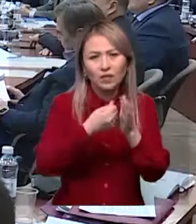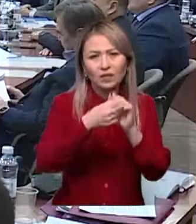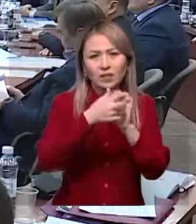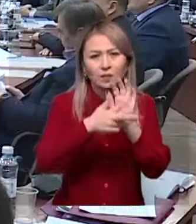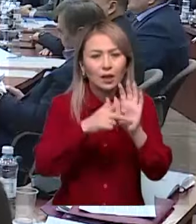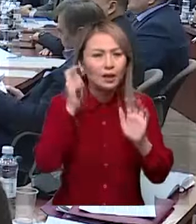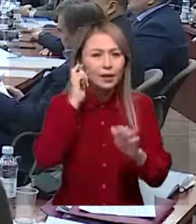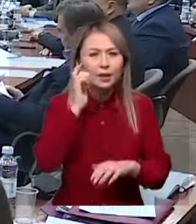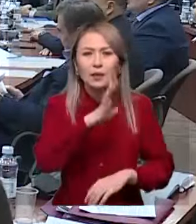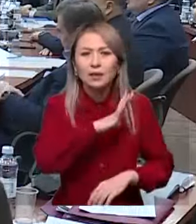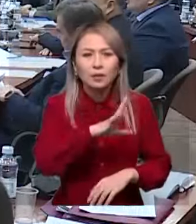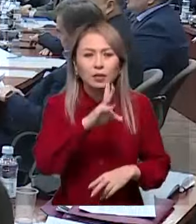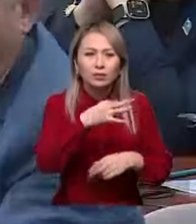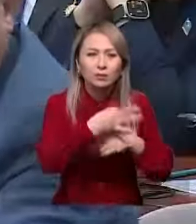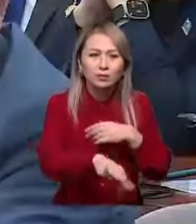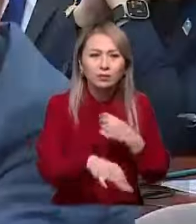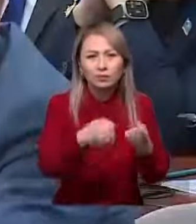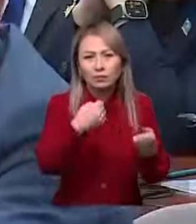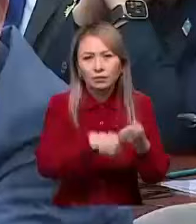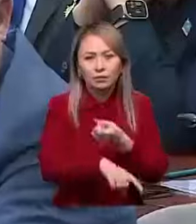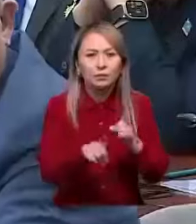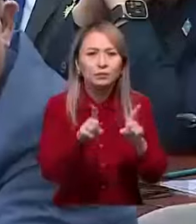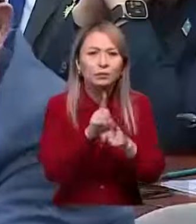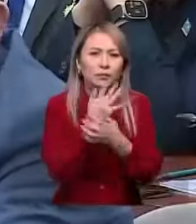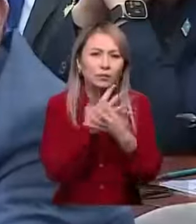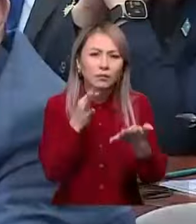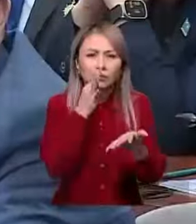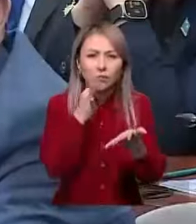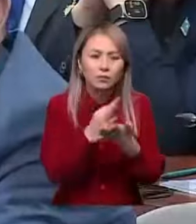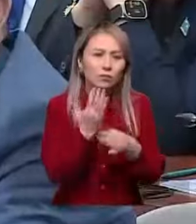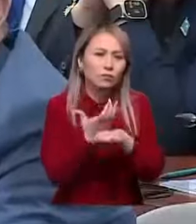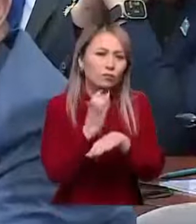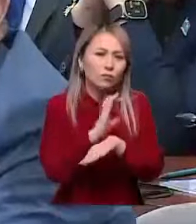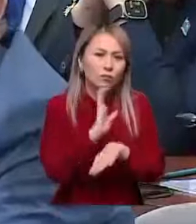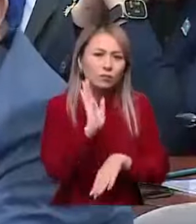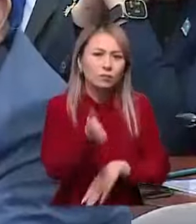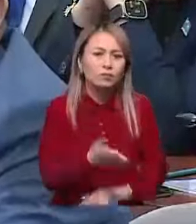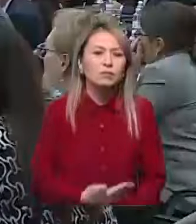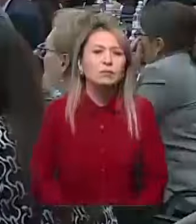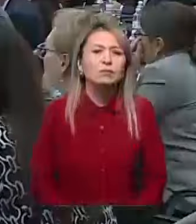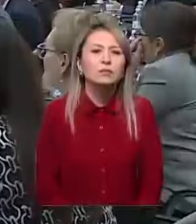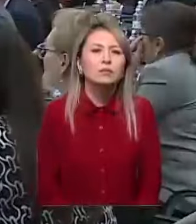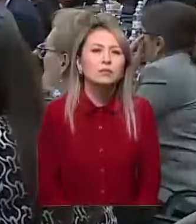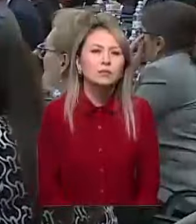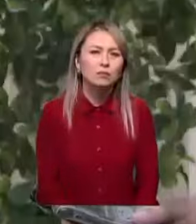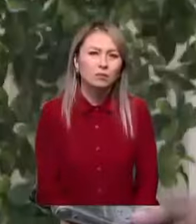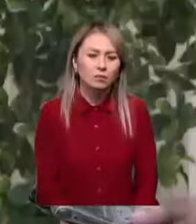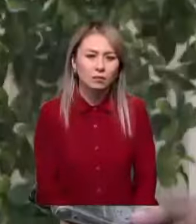жасқа толмағандарға зәбір көрсеткендерге әкімшілік және қылмыстық жауапкершілік күшейту қарастырылған.